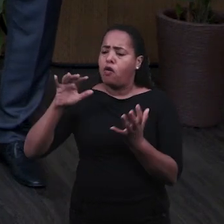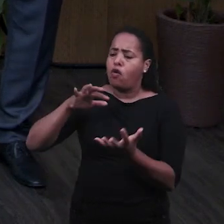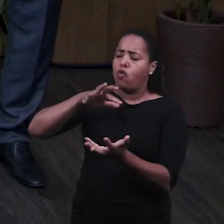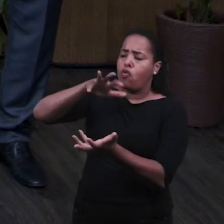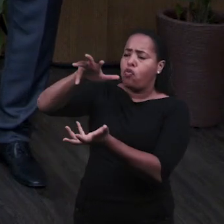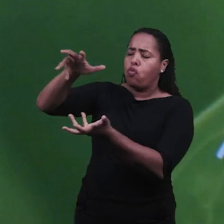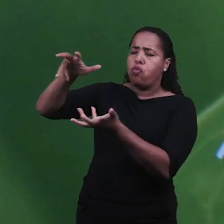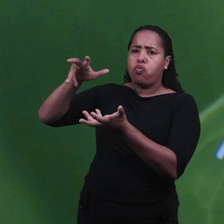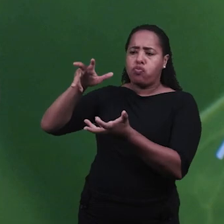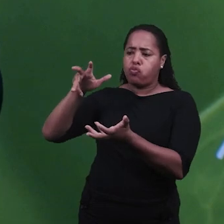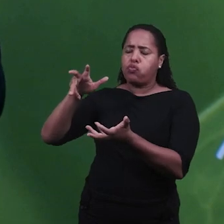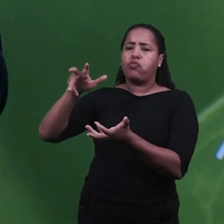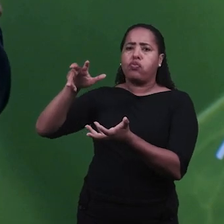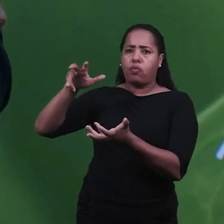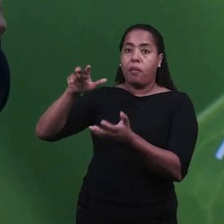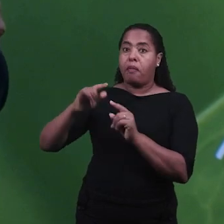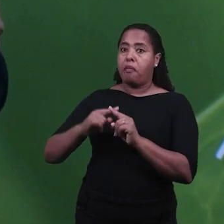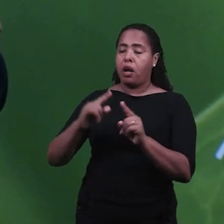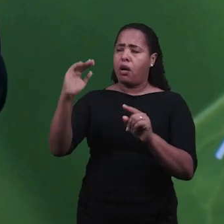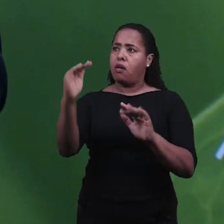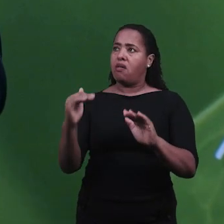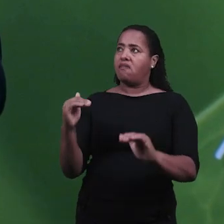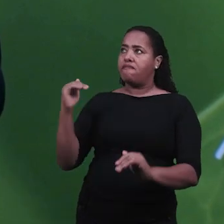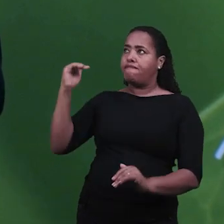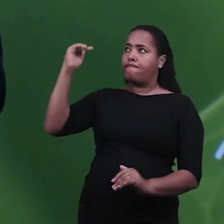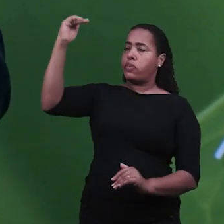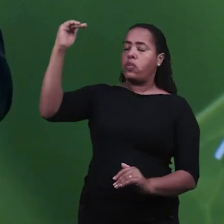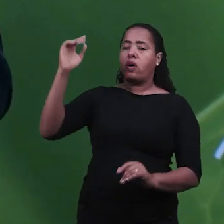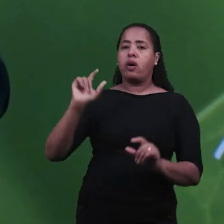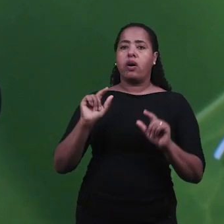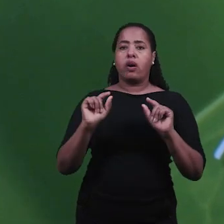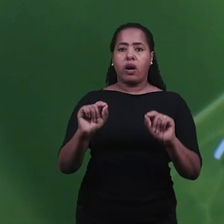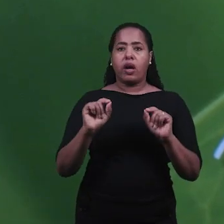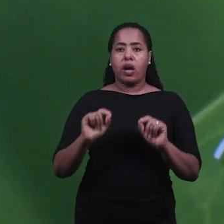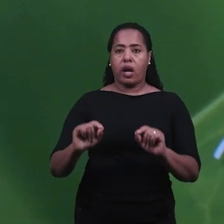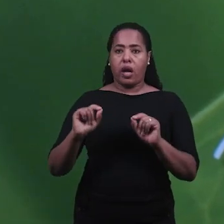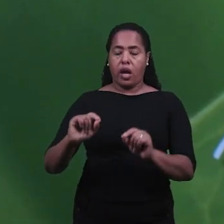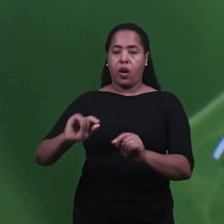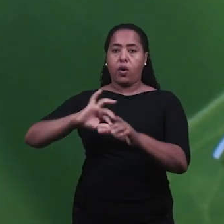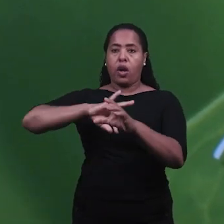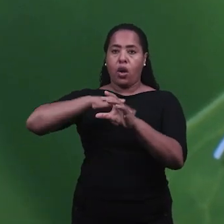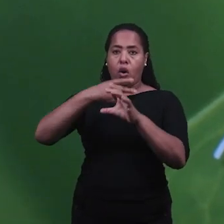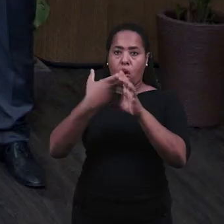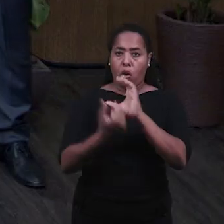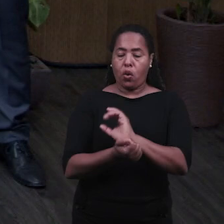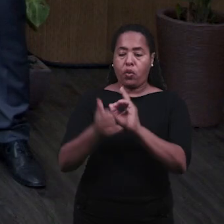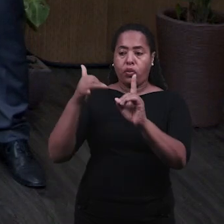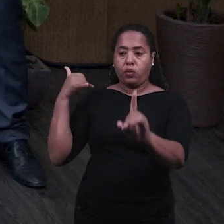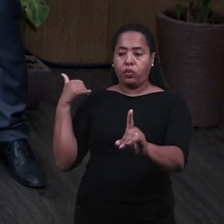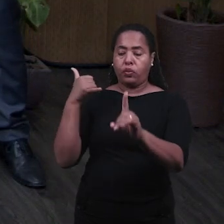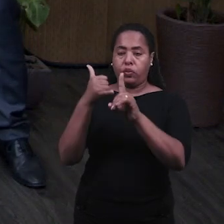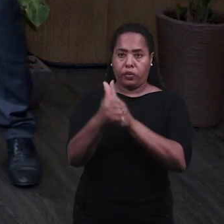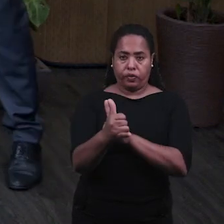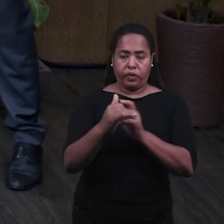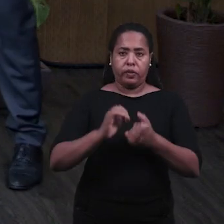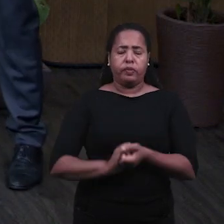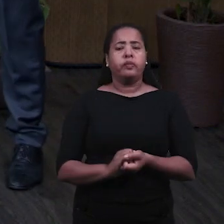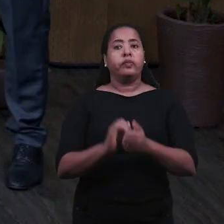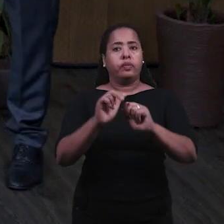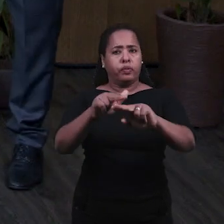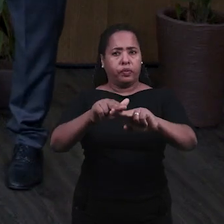contours historiques et géographiques, mais le plus grand, la mise en évidence, c'est le contexte prophétique. Pour